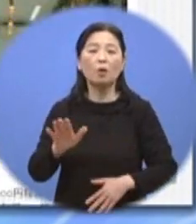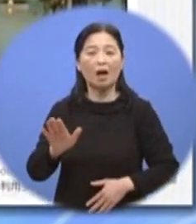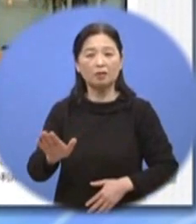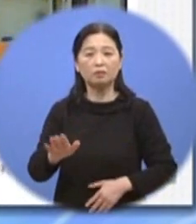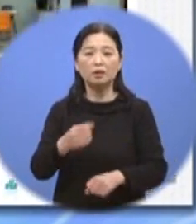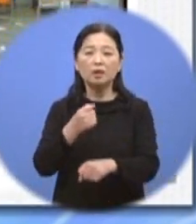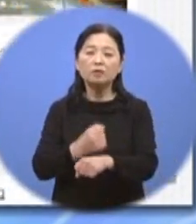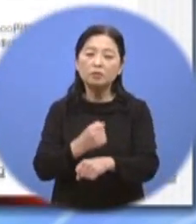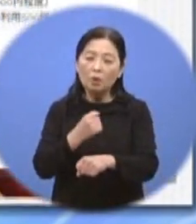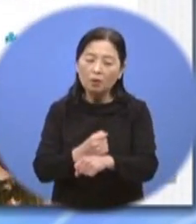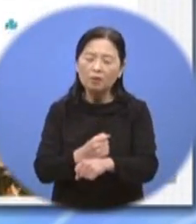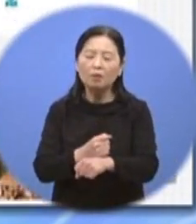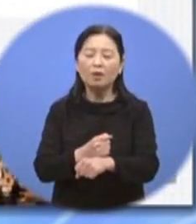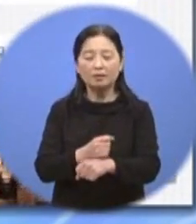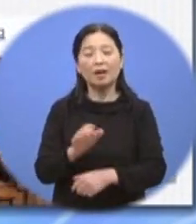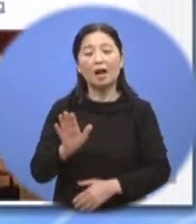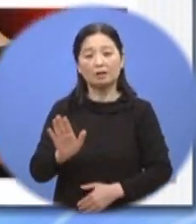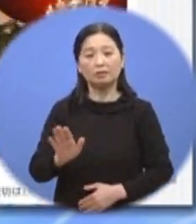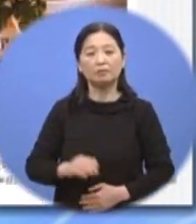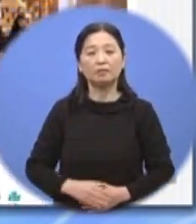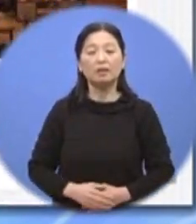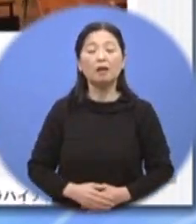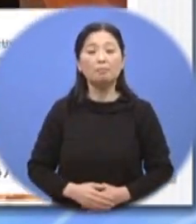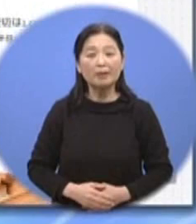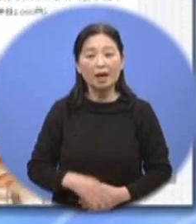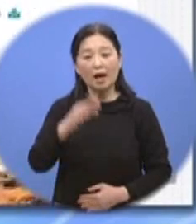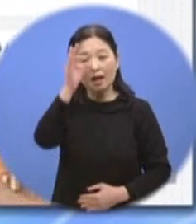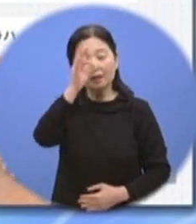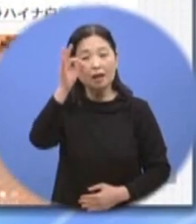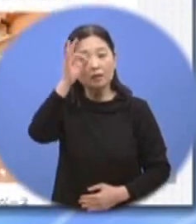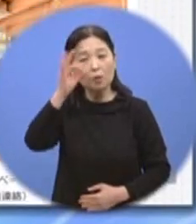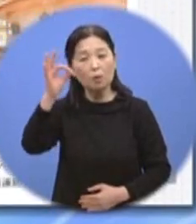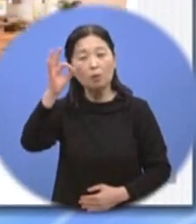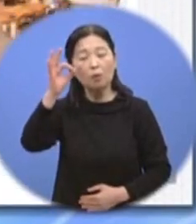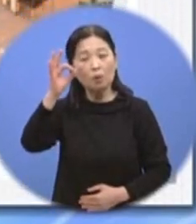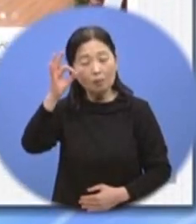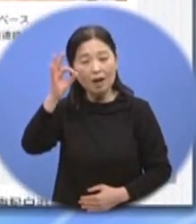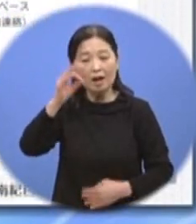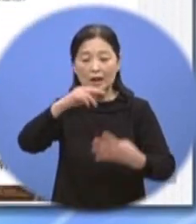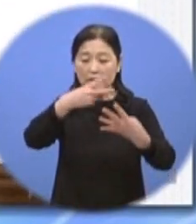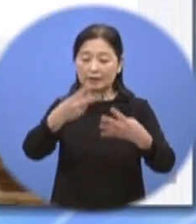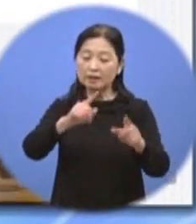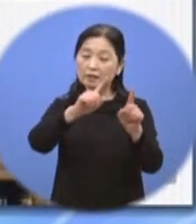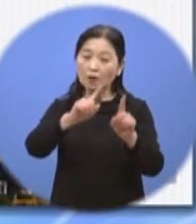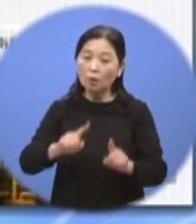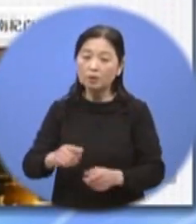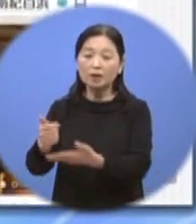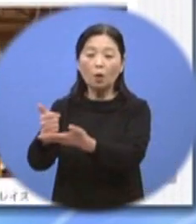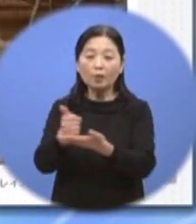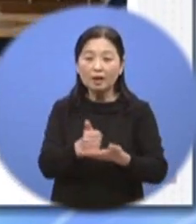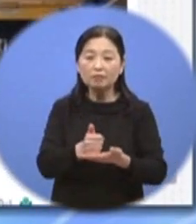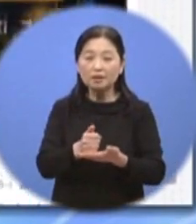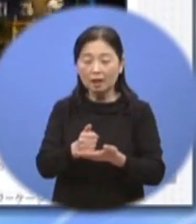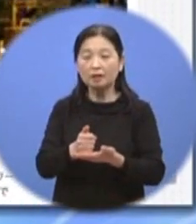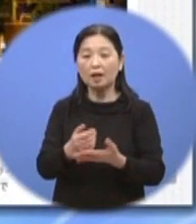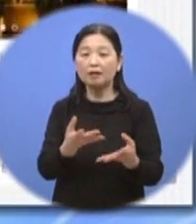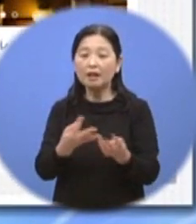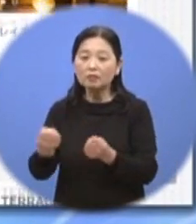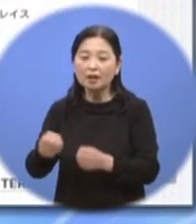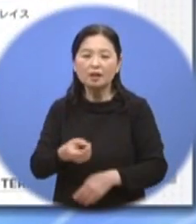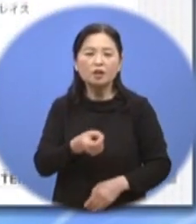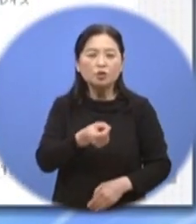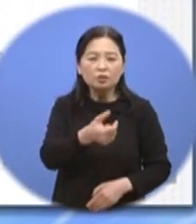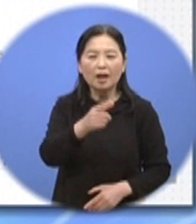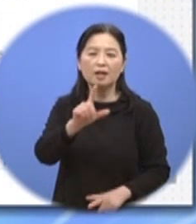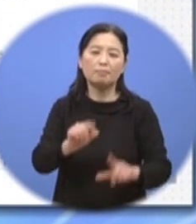労されているというお話ございます。またですね、観光においてはなかなかオンシーズンとオフシーズンの差といったところもございますので、そういったところ